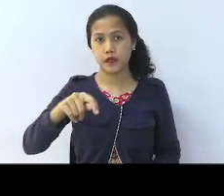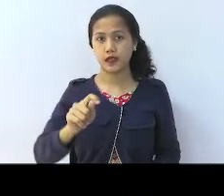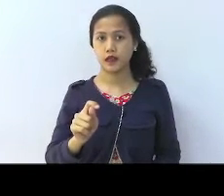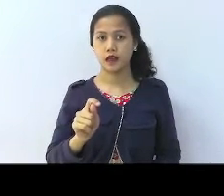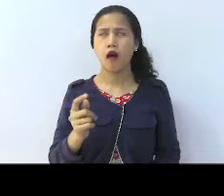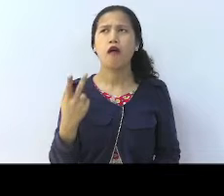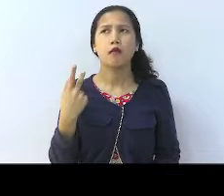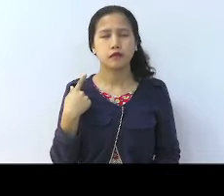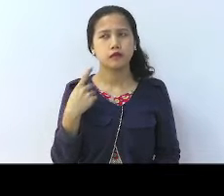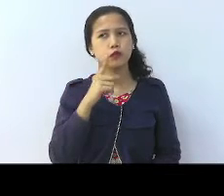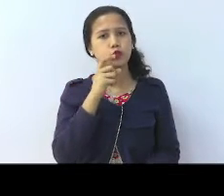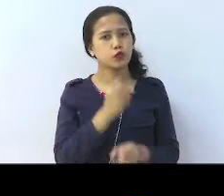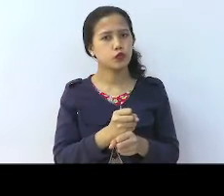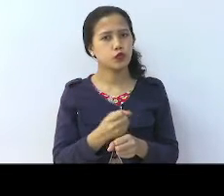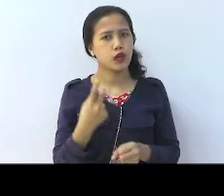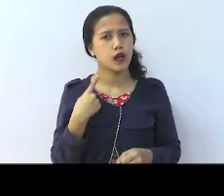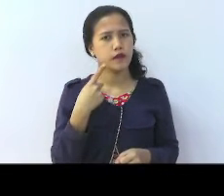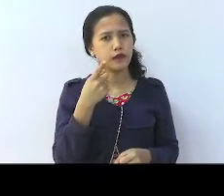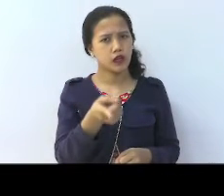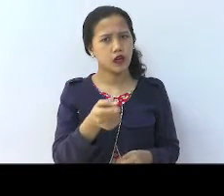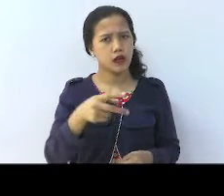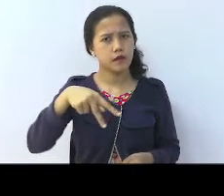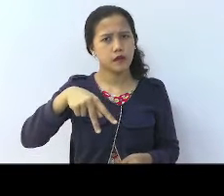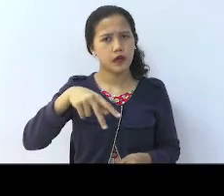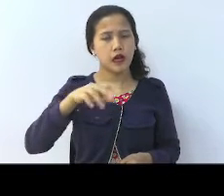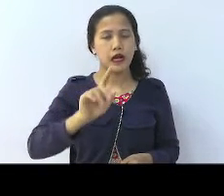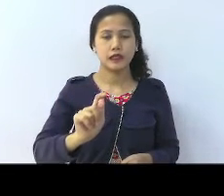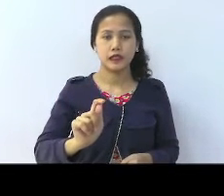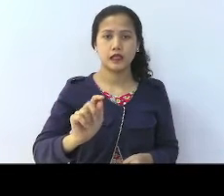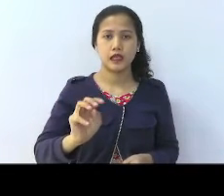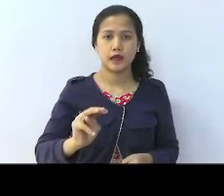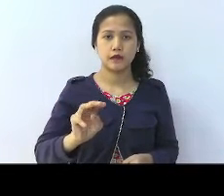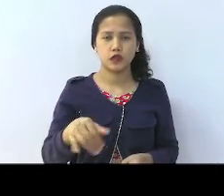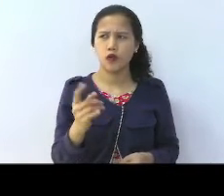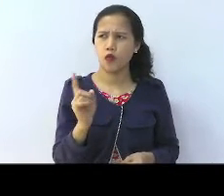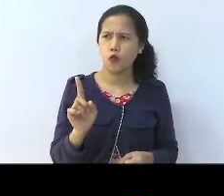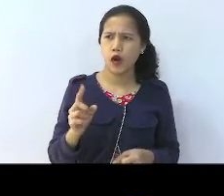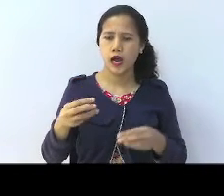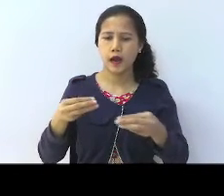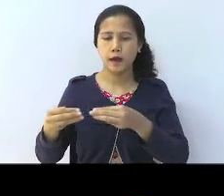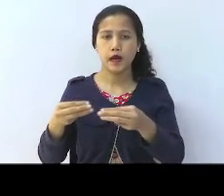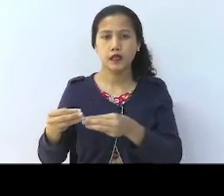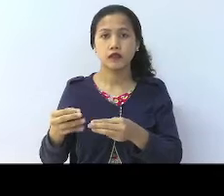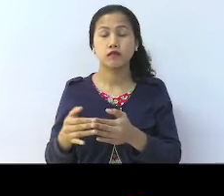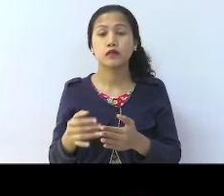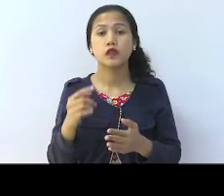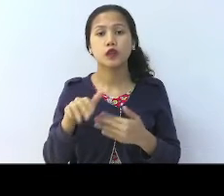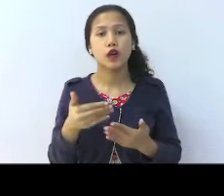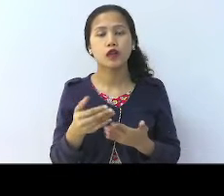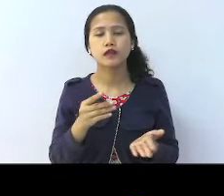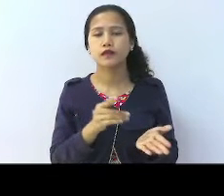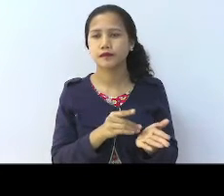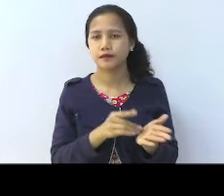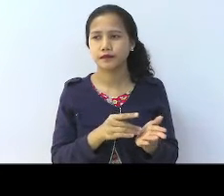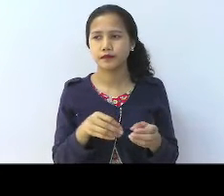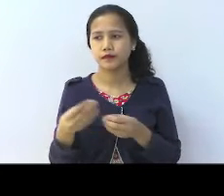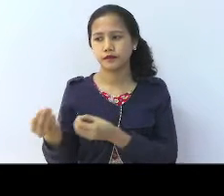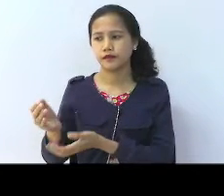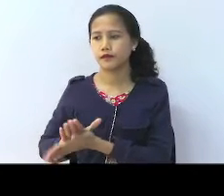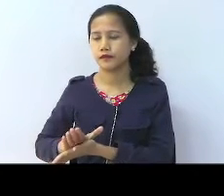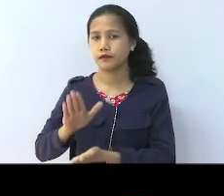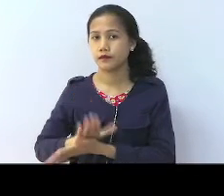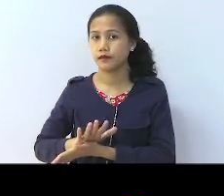mga batang yan kasi pwedeng mag-cause ng temporomandibular disorder. At kapag na-diagnose ka na, nasabi